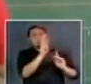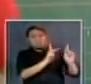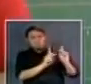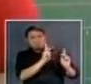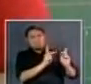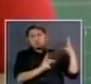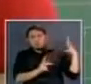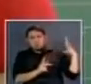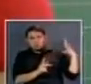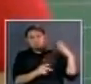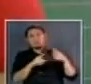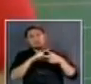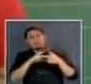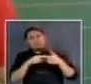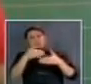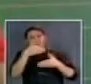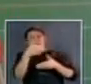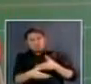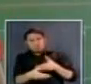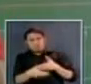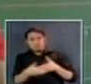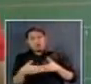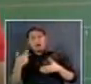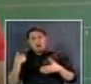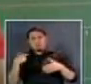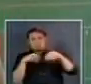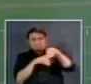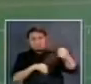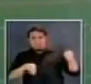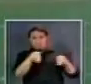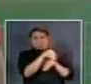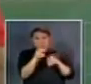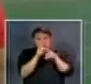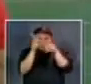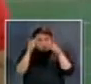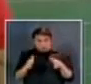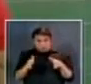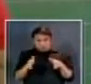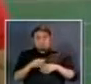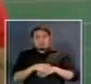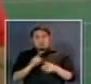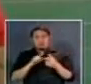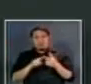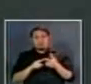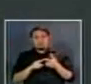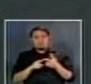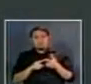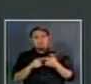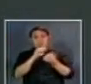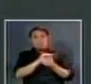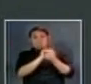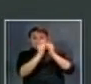fortunately, kanina nga lamang ay dumating yung replacement na VCM. At doon, nakita naman na sa paglipat noon